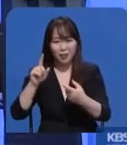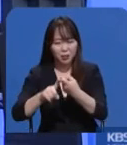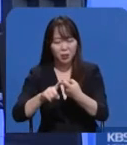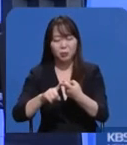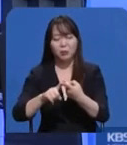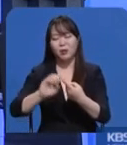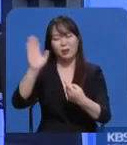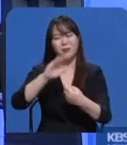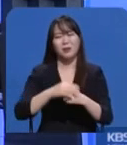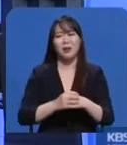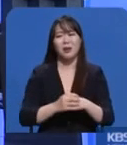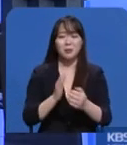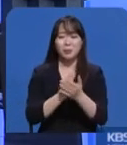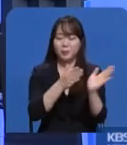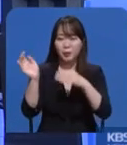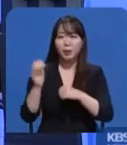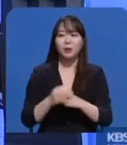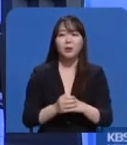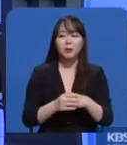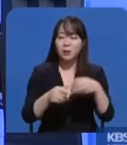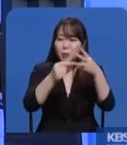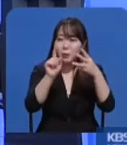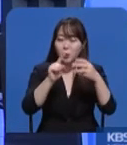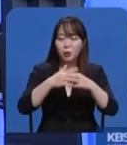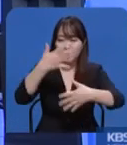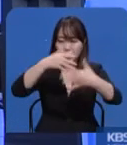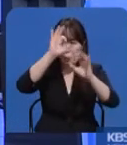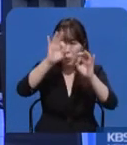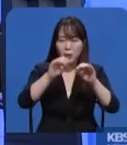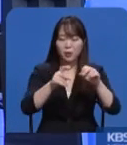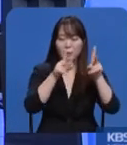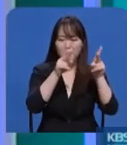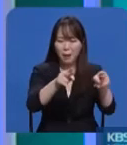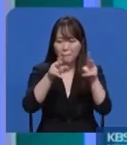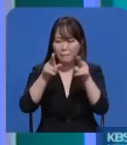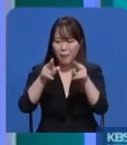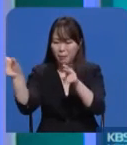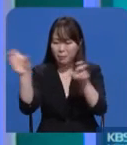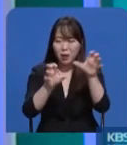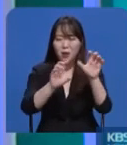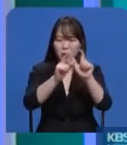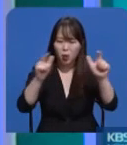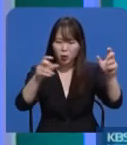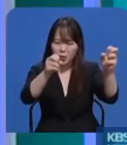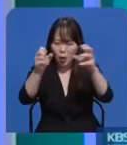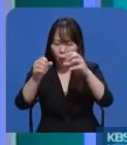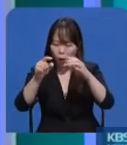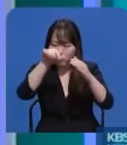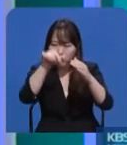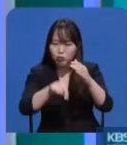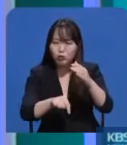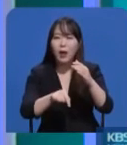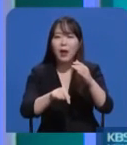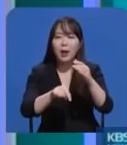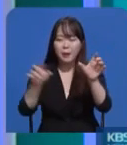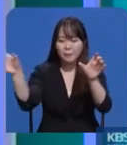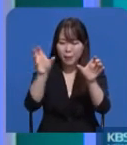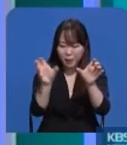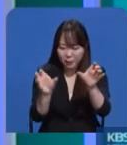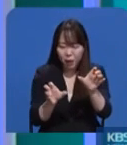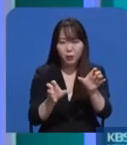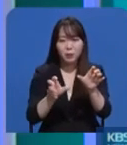그 반말을 했다 이런 것은 그 영상 보시면 잘라서 붙인 겁니다. 여러 대화 중에 긴 부분 하나 부분을 잘라서 붙인